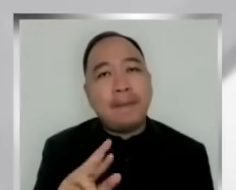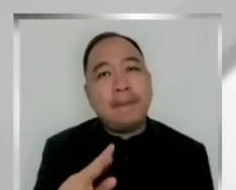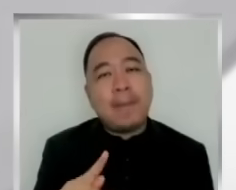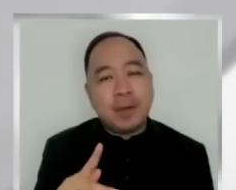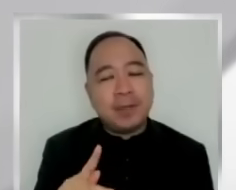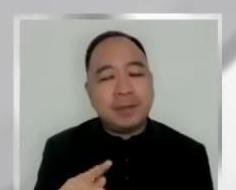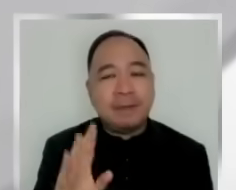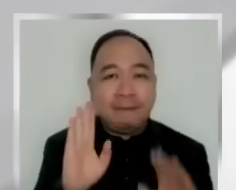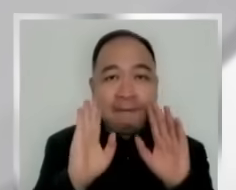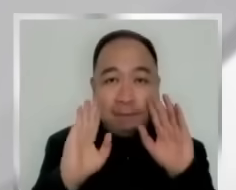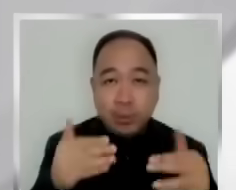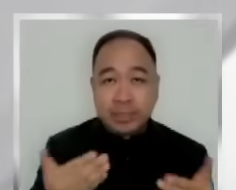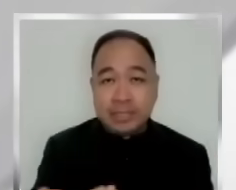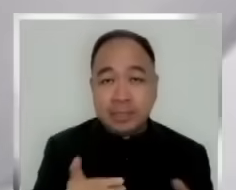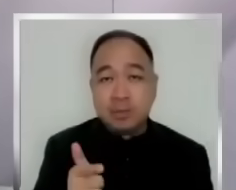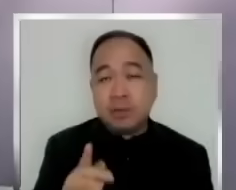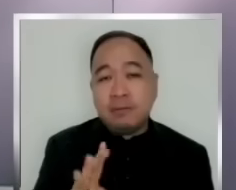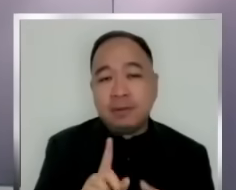24 oras.